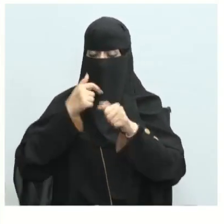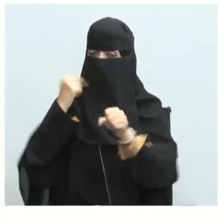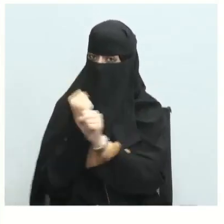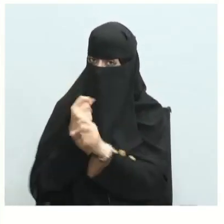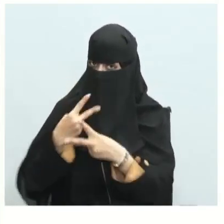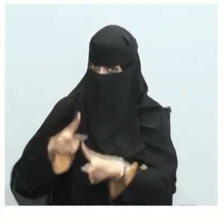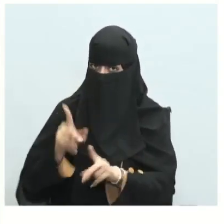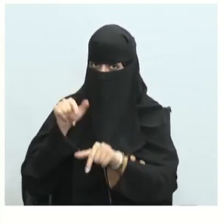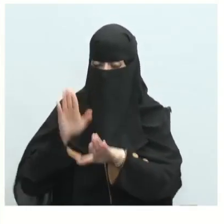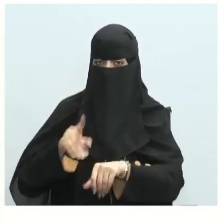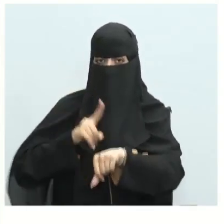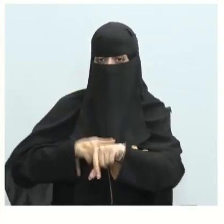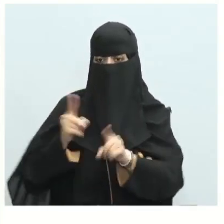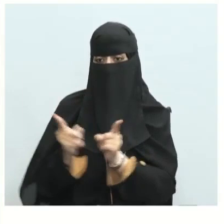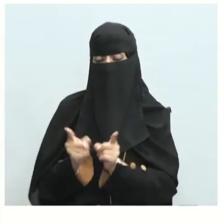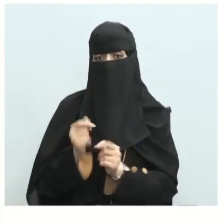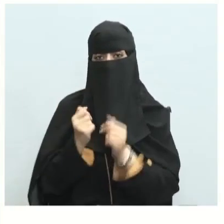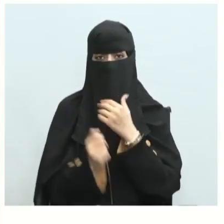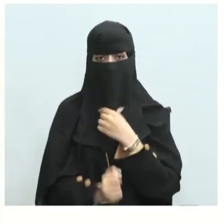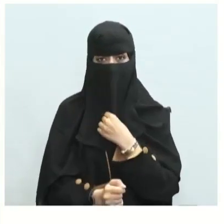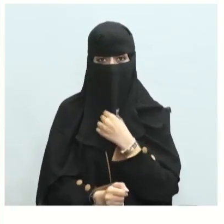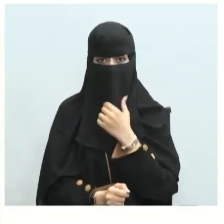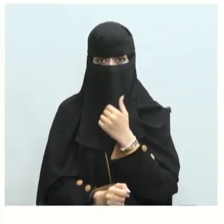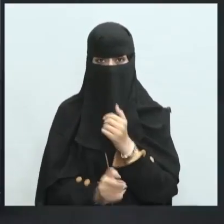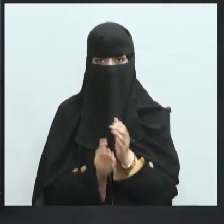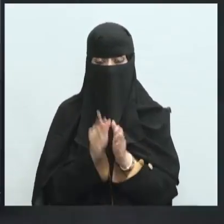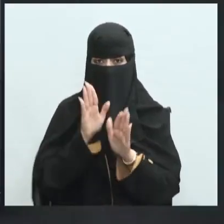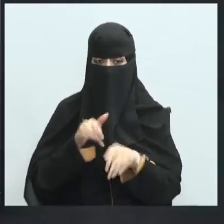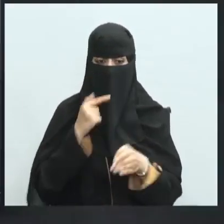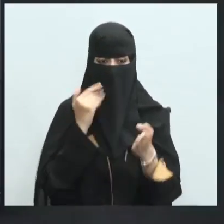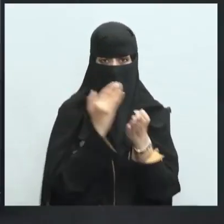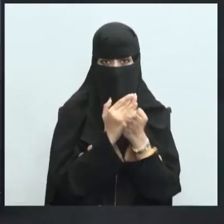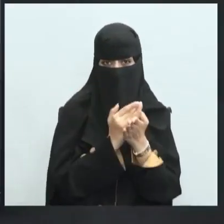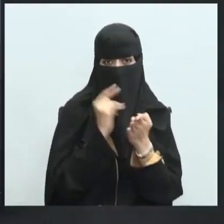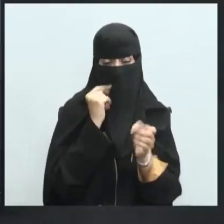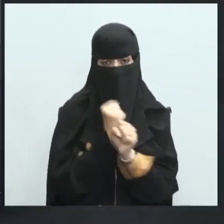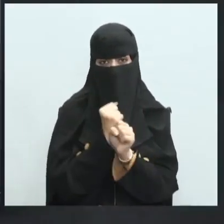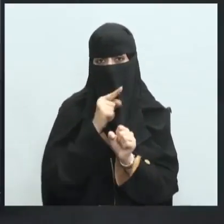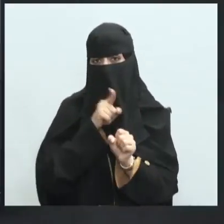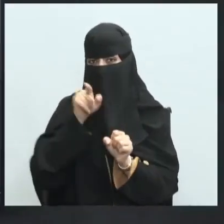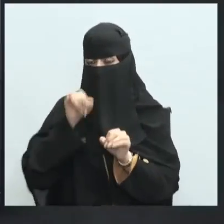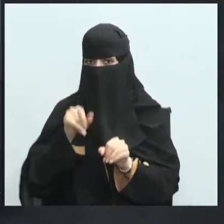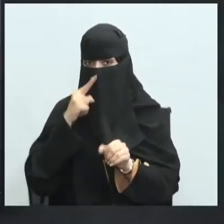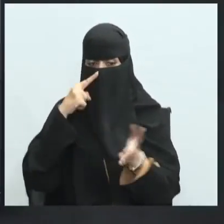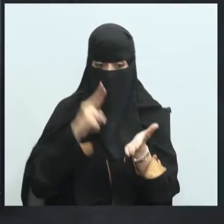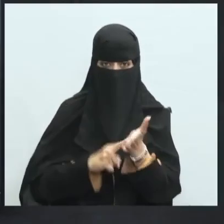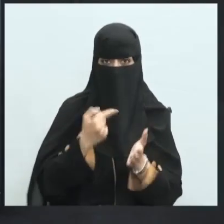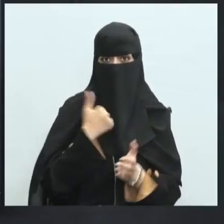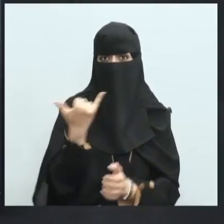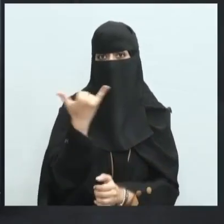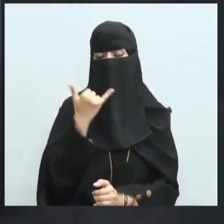مستويات ومده زمنيه محدده الرخصه المهنيه من الامور والمتطلبات التي